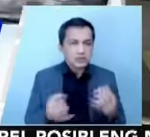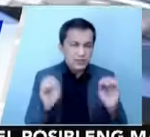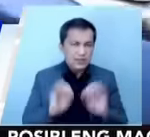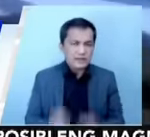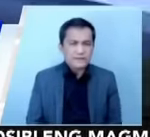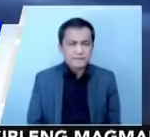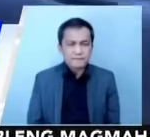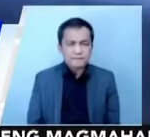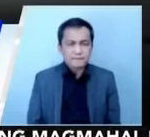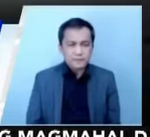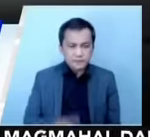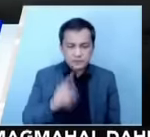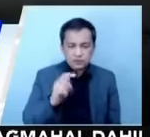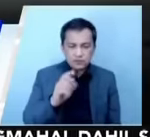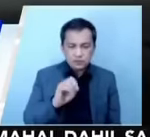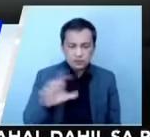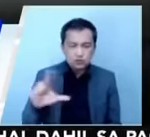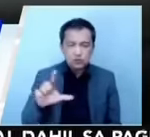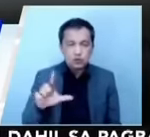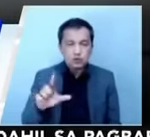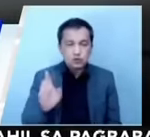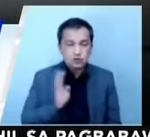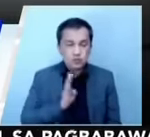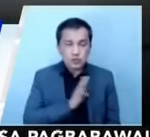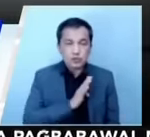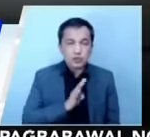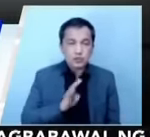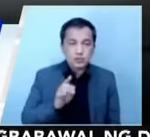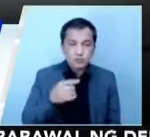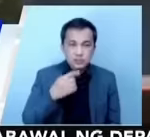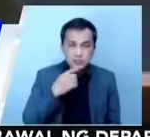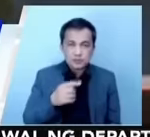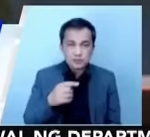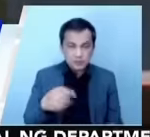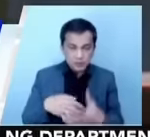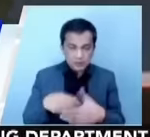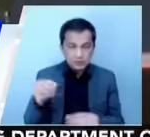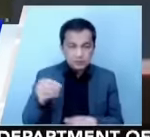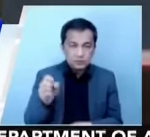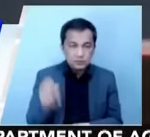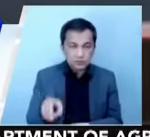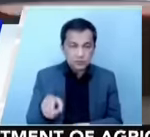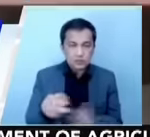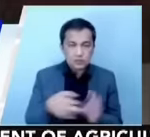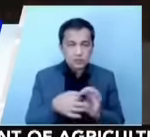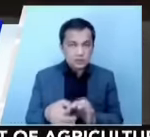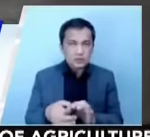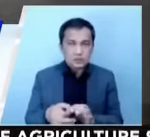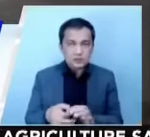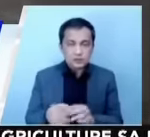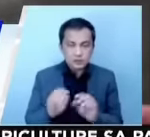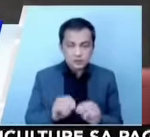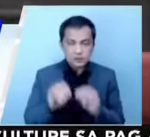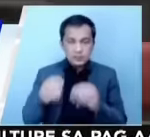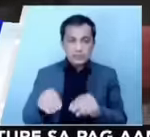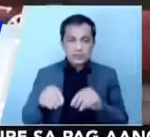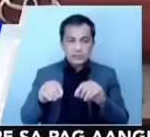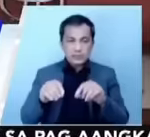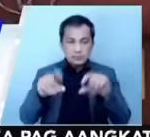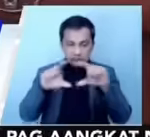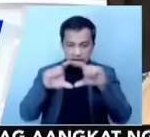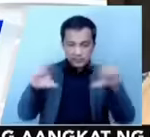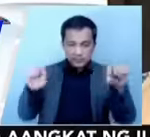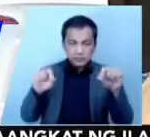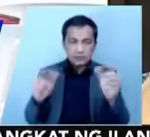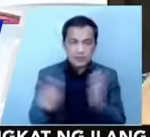sa Toll Regulatory Board o TRB, magpapalabas ng kautusan kaugnay sa paglalagay ng signage na bawal pumasok